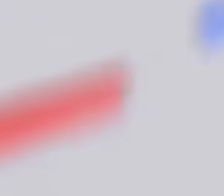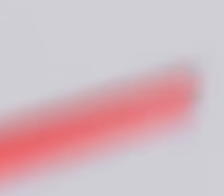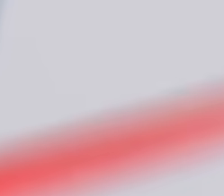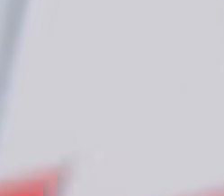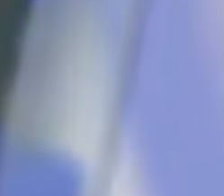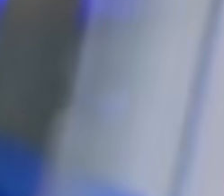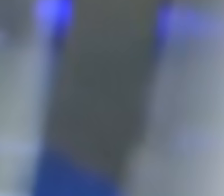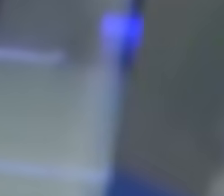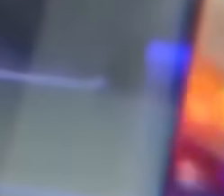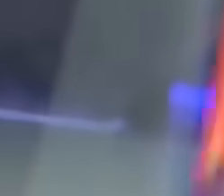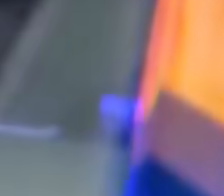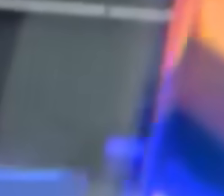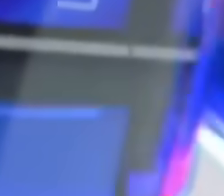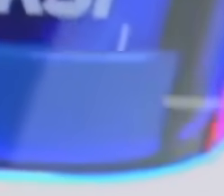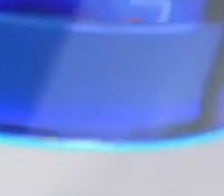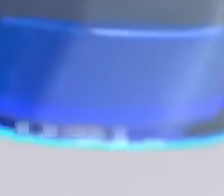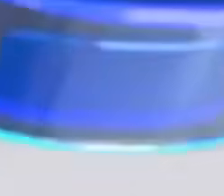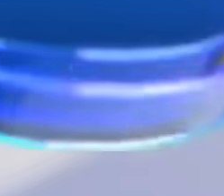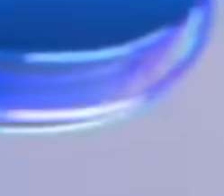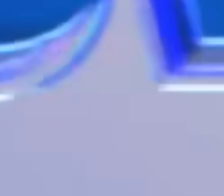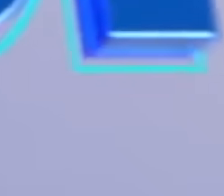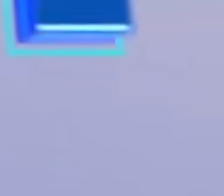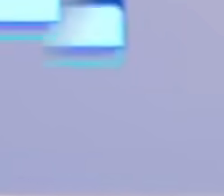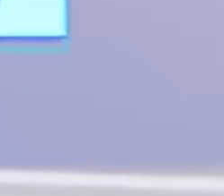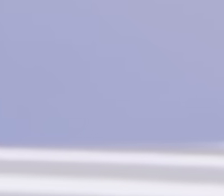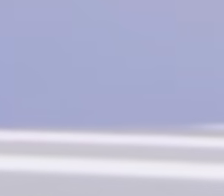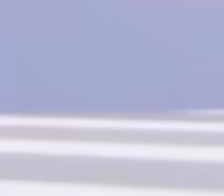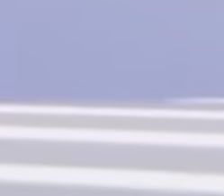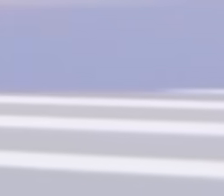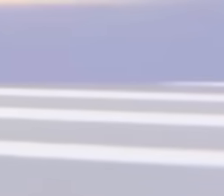sama-sama tayong magiging sasaki!